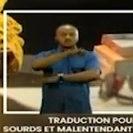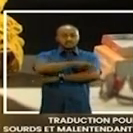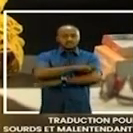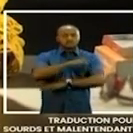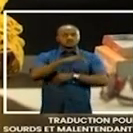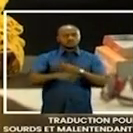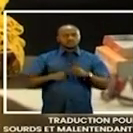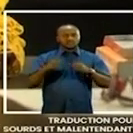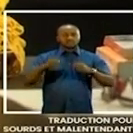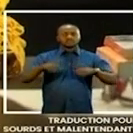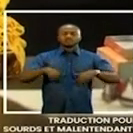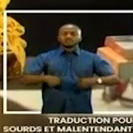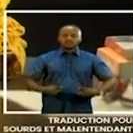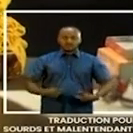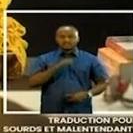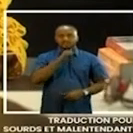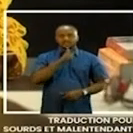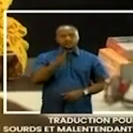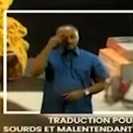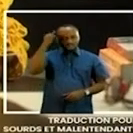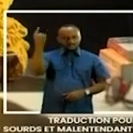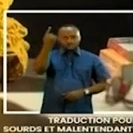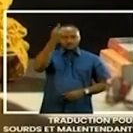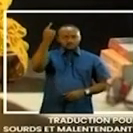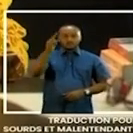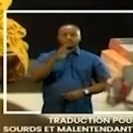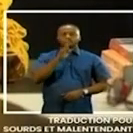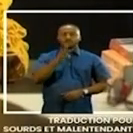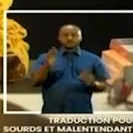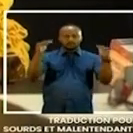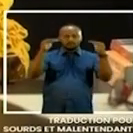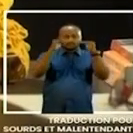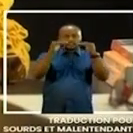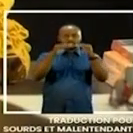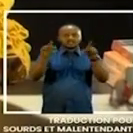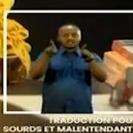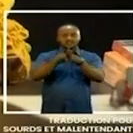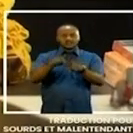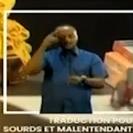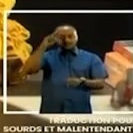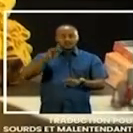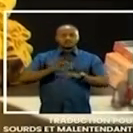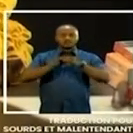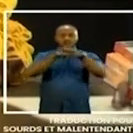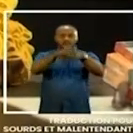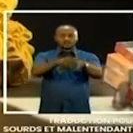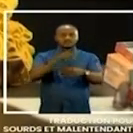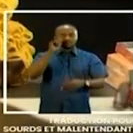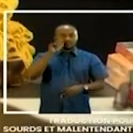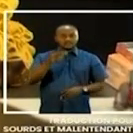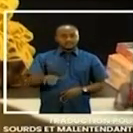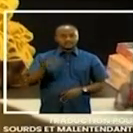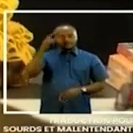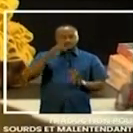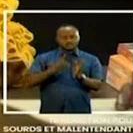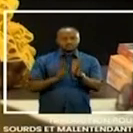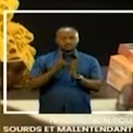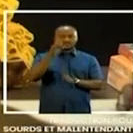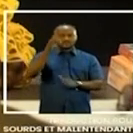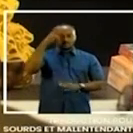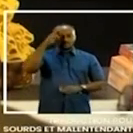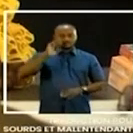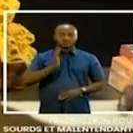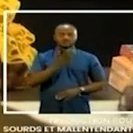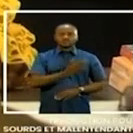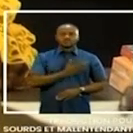jour, luttent sans relâche pour un monde réellement égalitaire et l'implication de la femme au développement